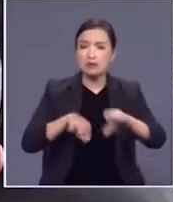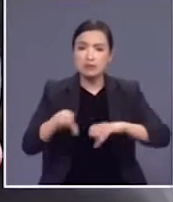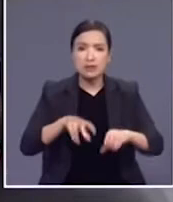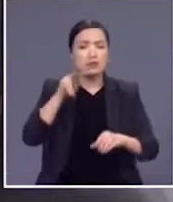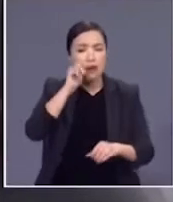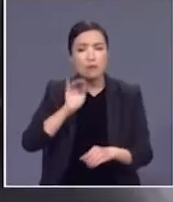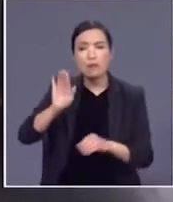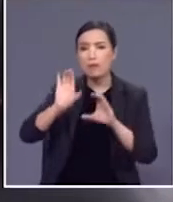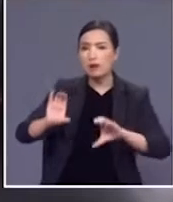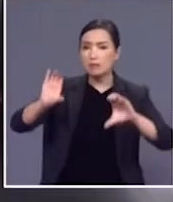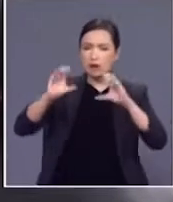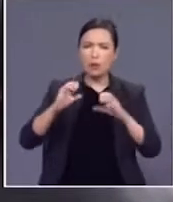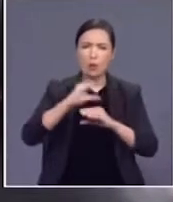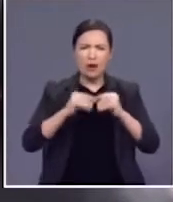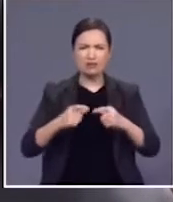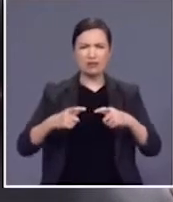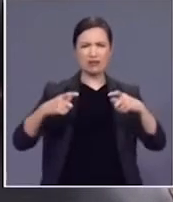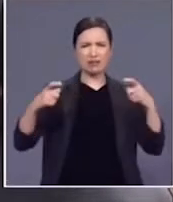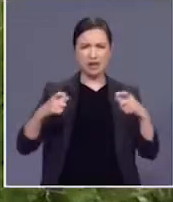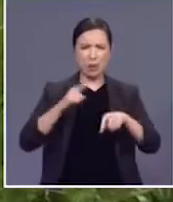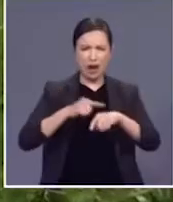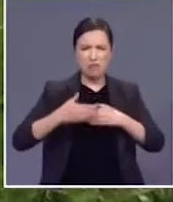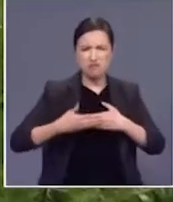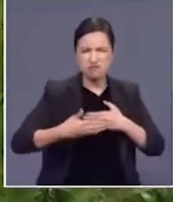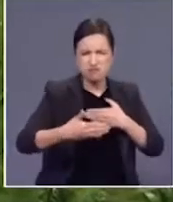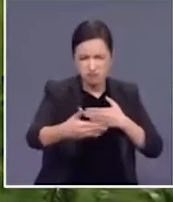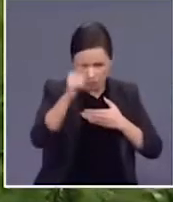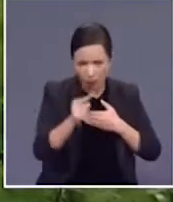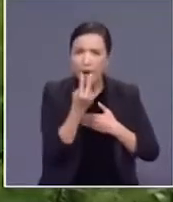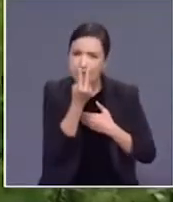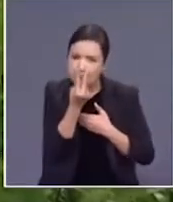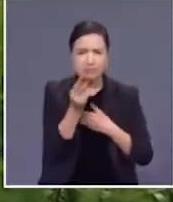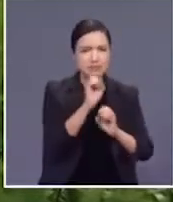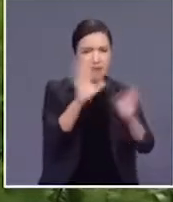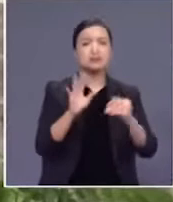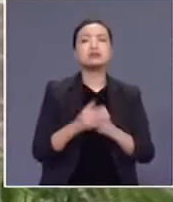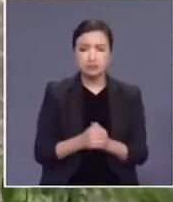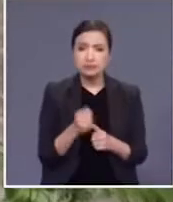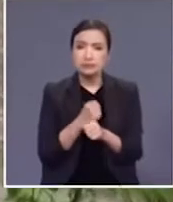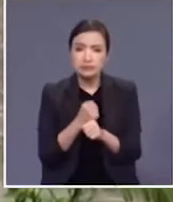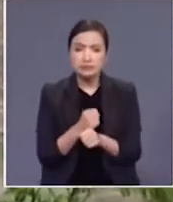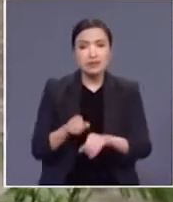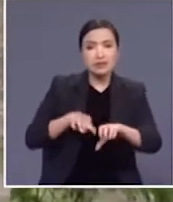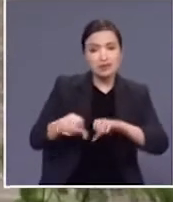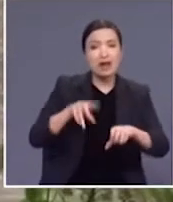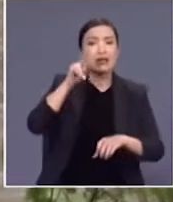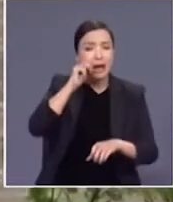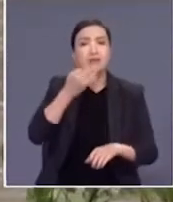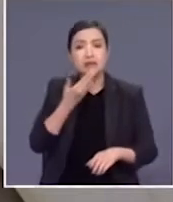ครับที่เป็นโครงการขนาดใหญ่และยาวให้เกิดขึ้นเป็นรูปธรรมให้ได้นะครับเพราะจะเป็นการบริหารจัดการน้ำอย่